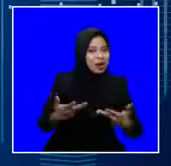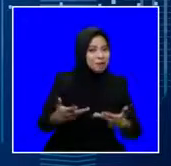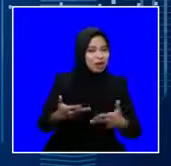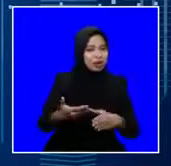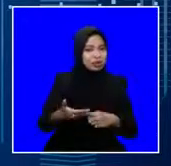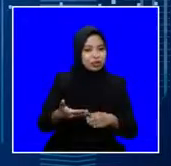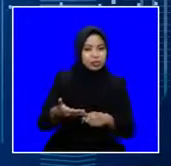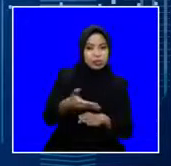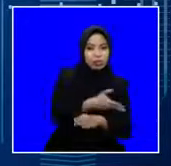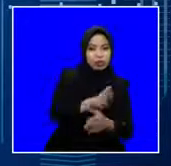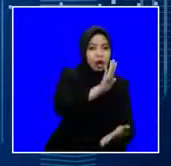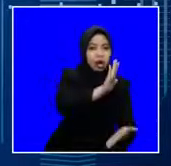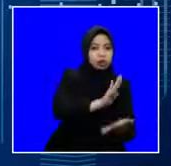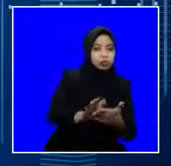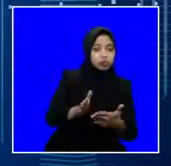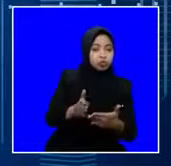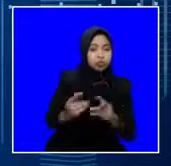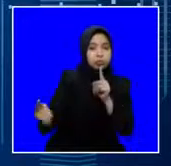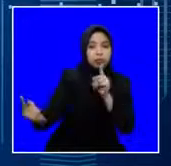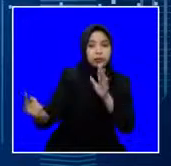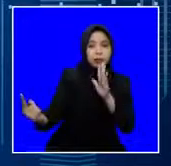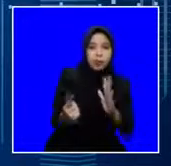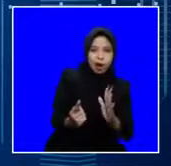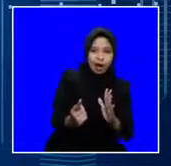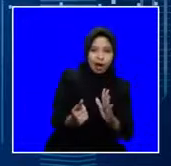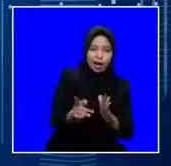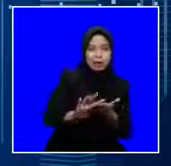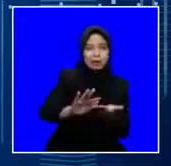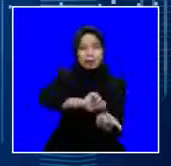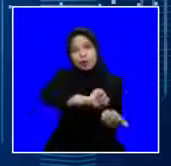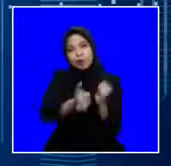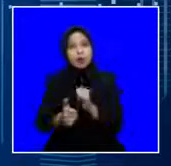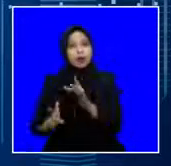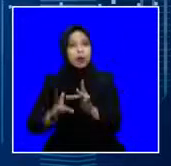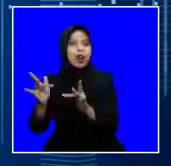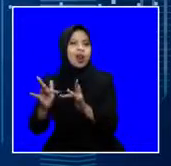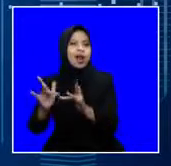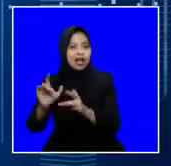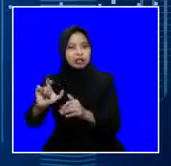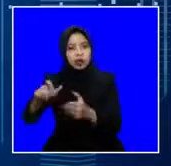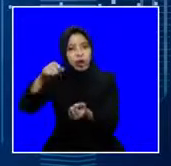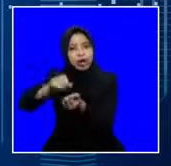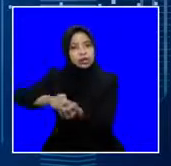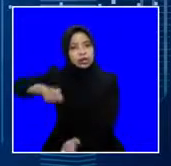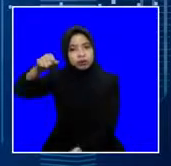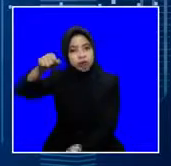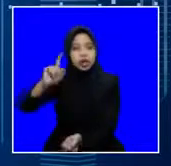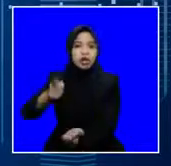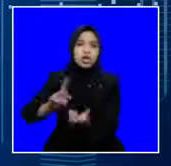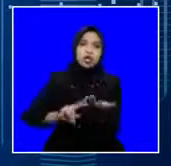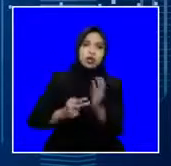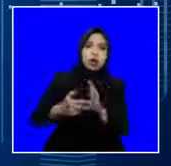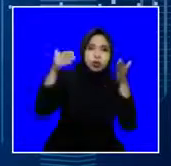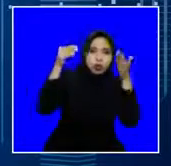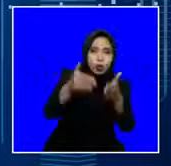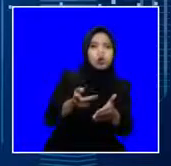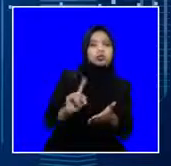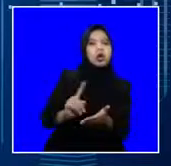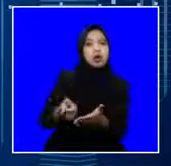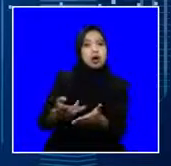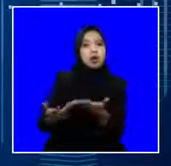semuanya degree program menjadi non-degree program. Ada course, sertifikat, misalnya course di bidang Android, course di bidang teknologi, course di